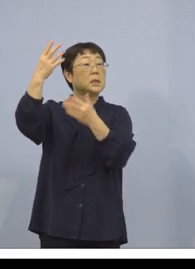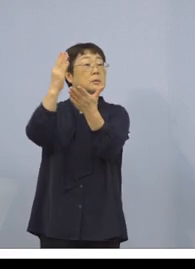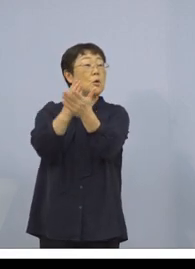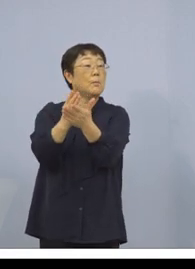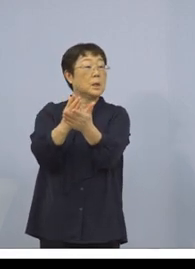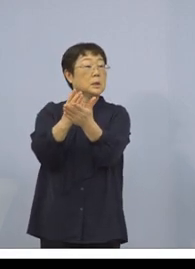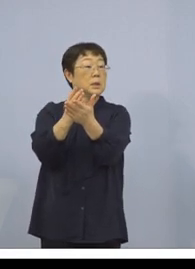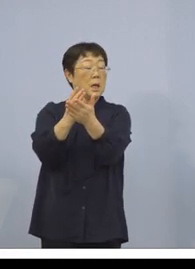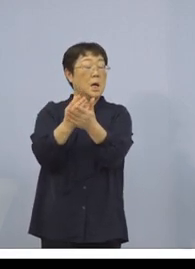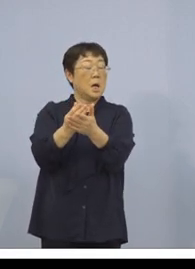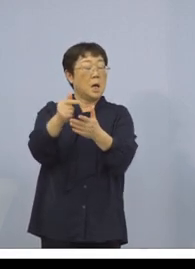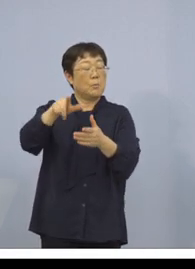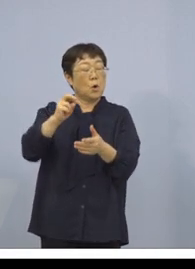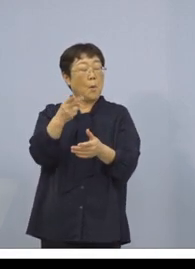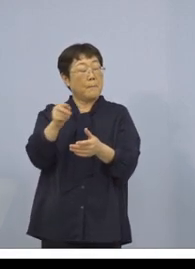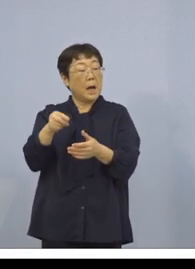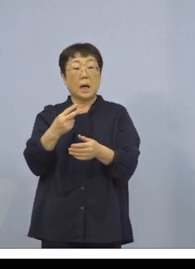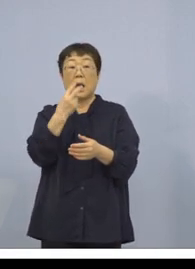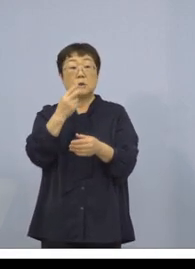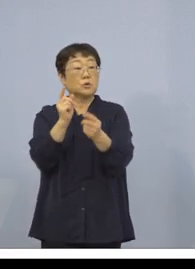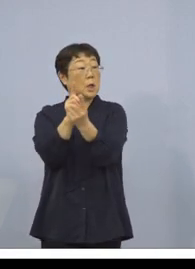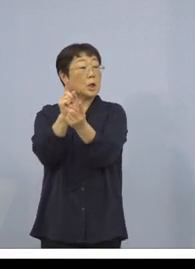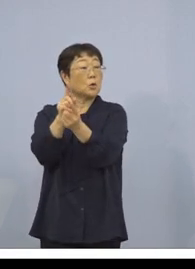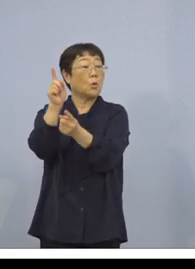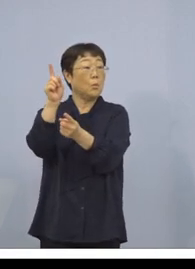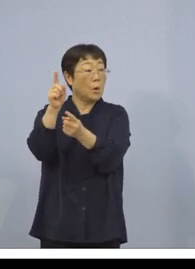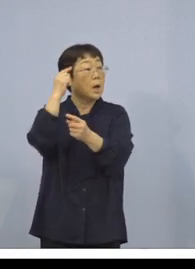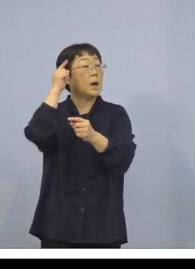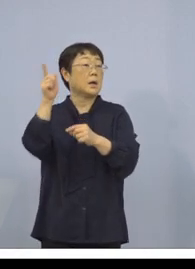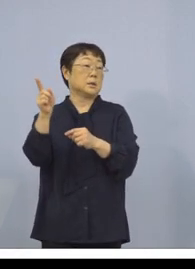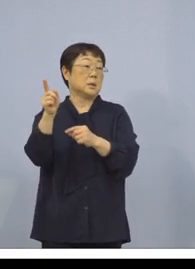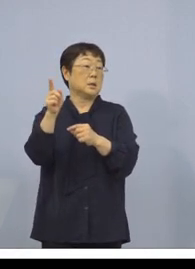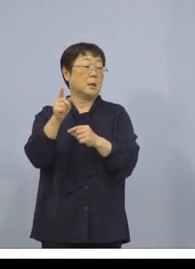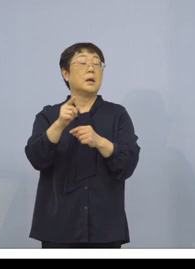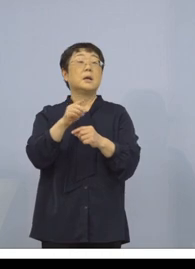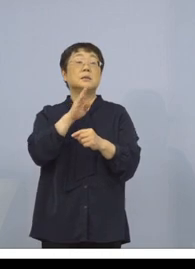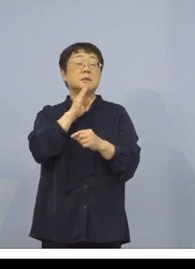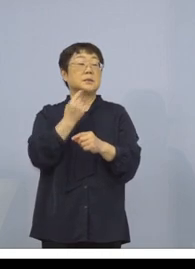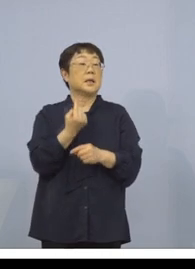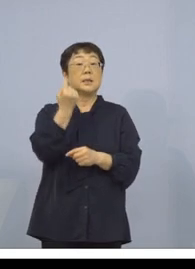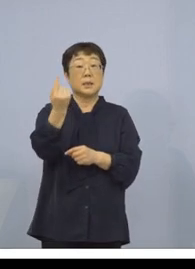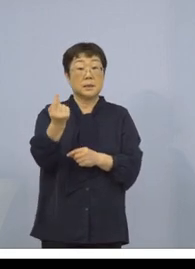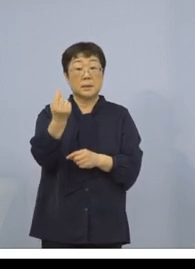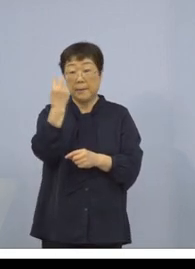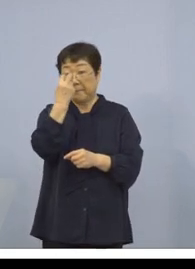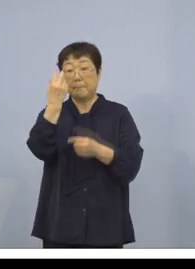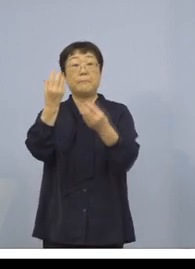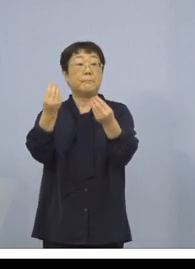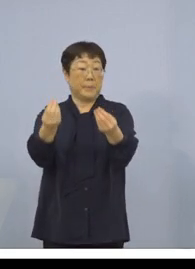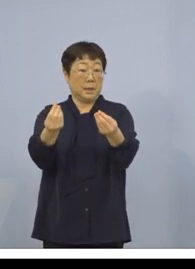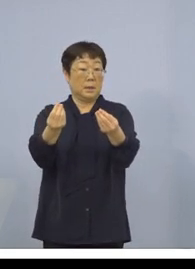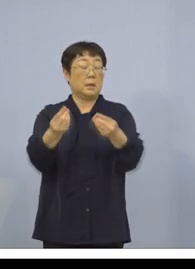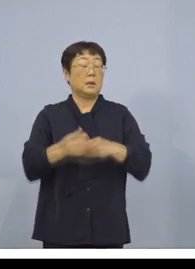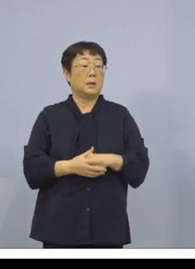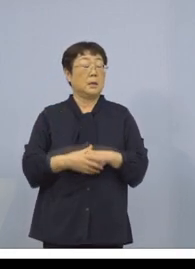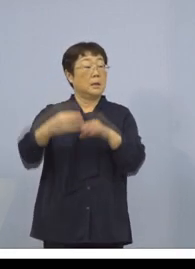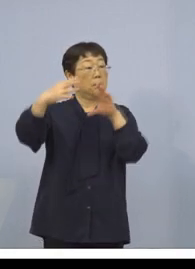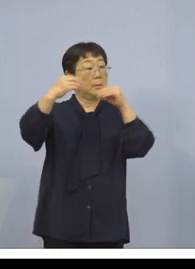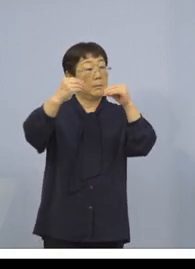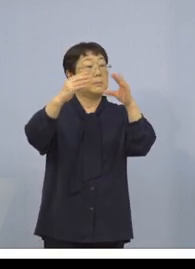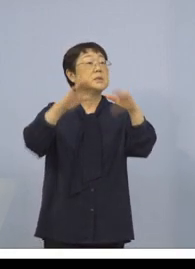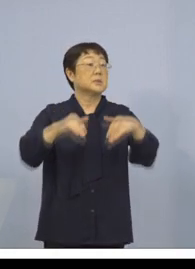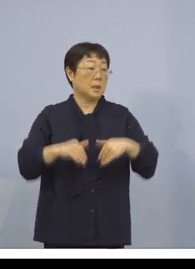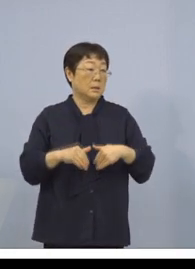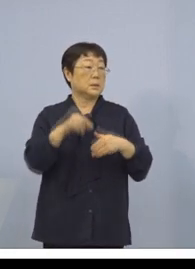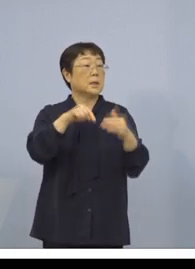時のプロパンガス対応、こういう風になってですね、私も現地見に行ったことあるんですけれども、まあそんな話をさせてい